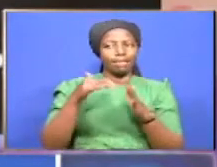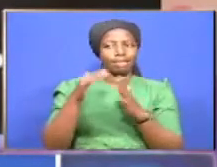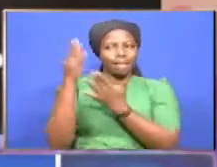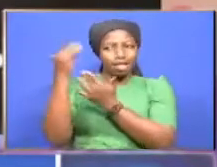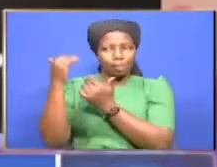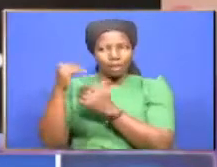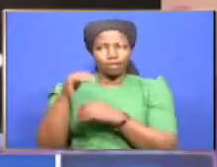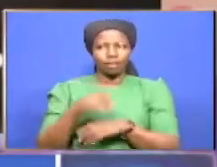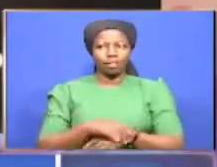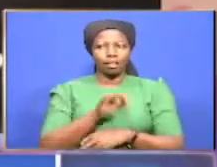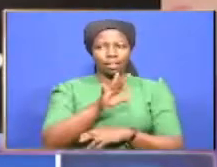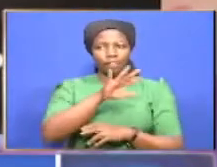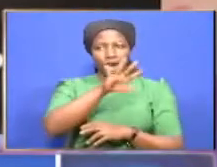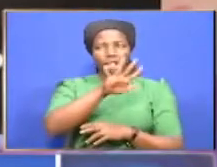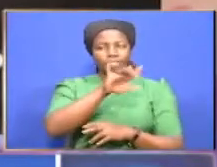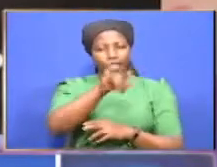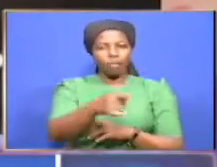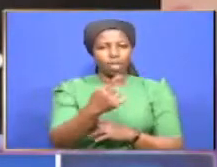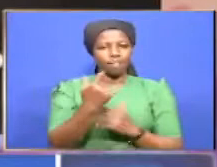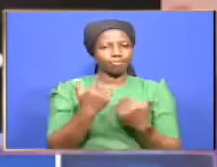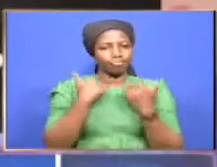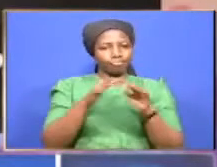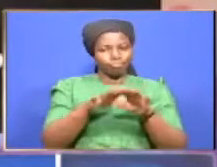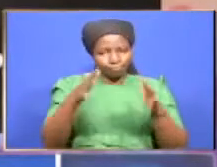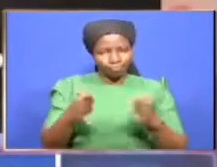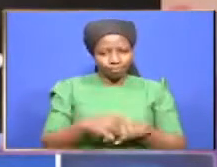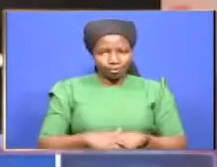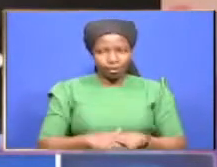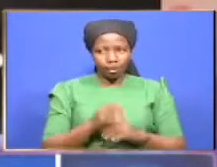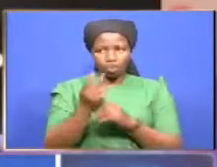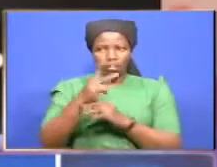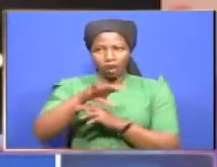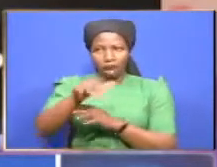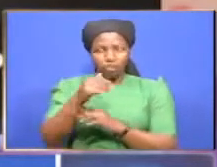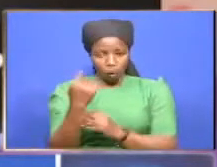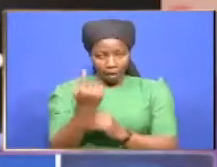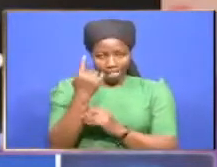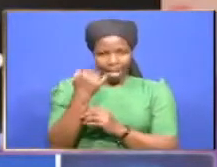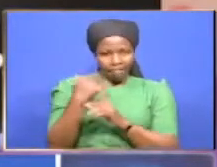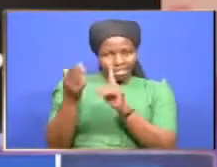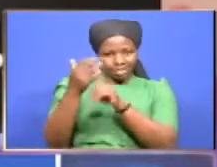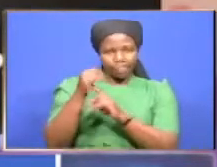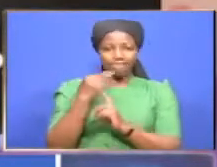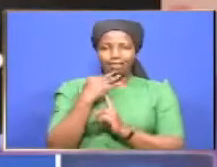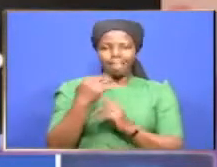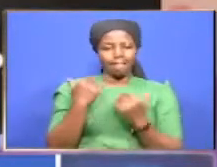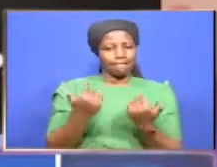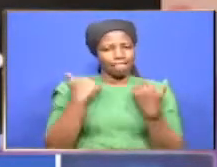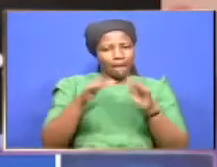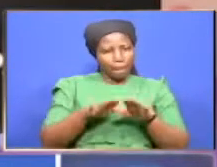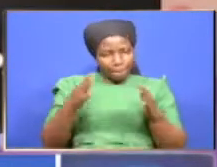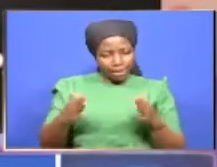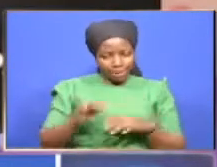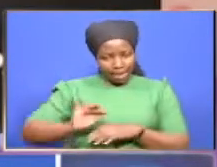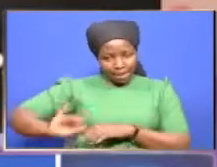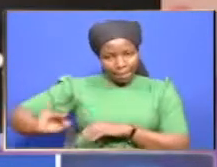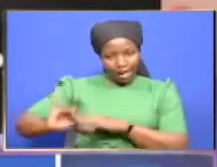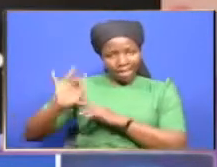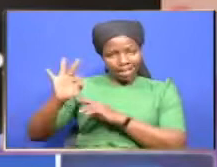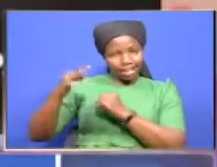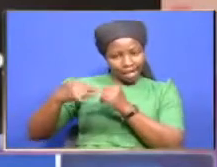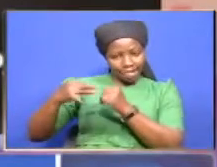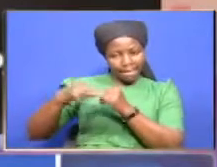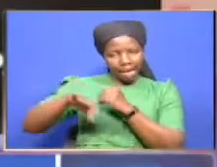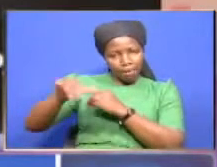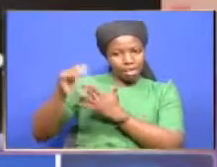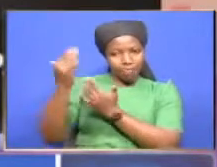pekee zimetimiza kiwango cha vitanda 300 vya kuwatengea wagonjwa, huku kaunti 38 zikitarajia kutimiza